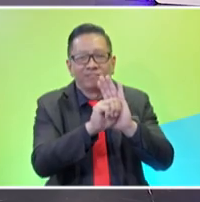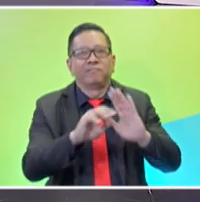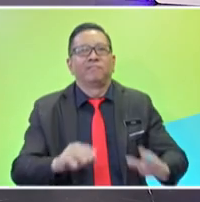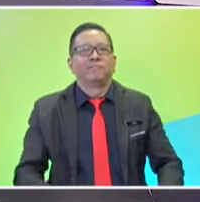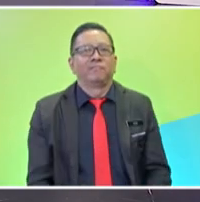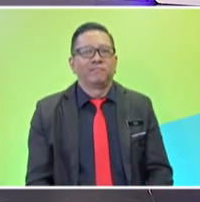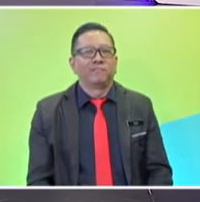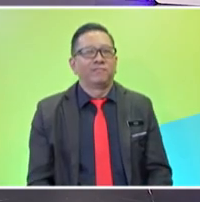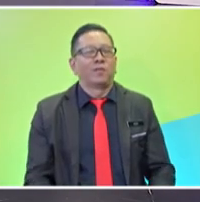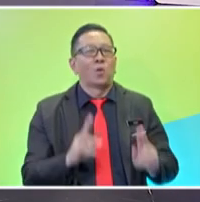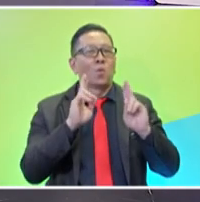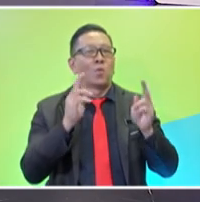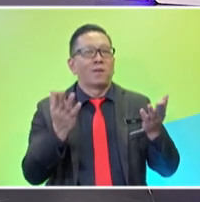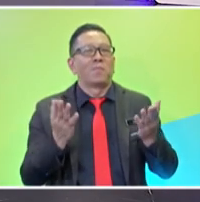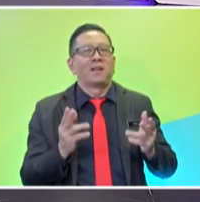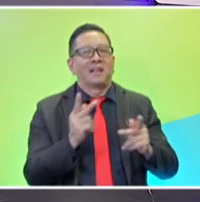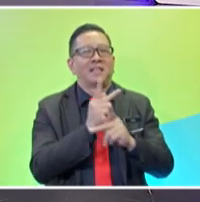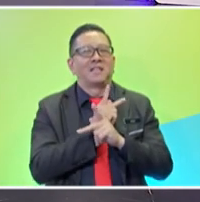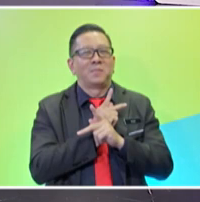terima kasih kepada